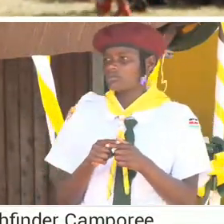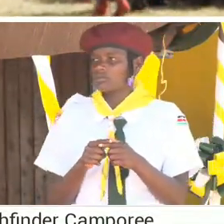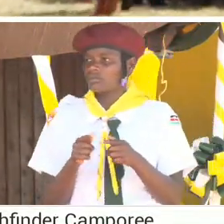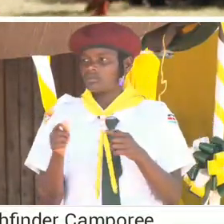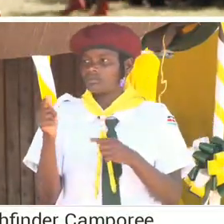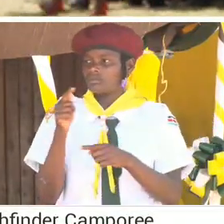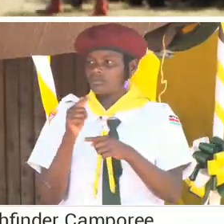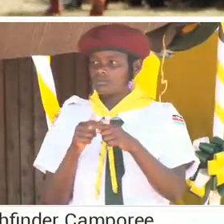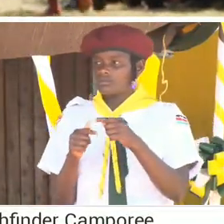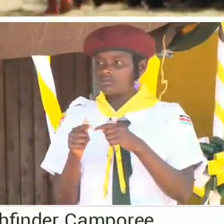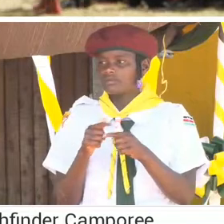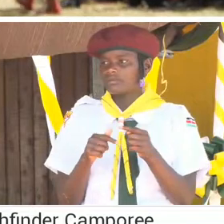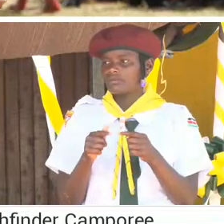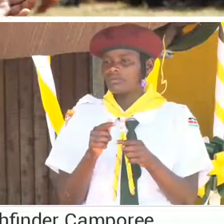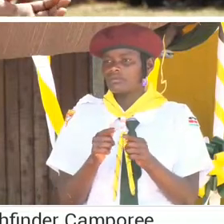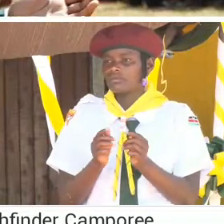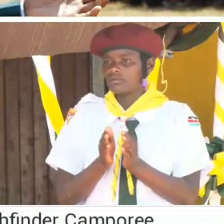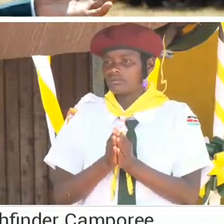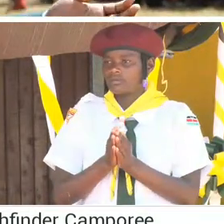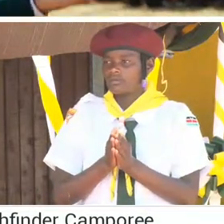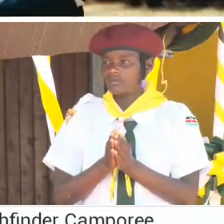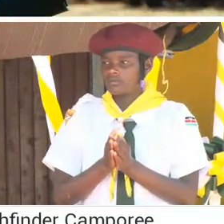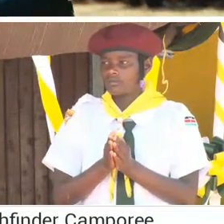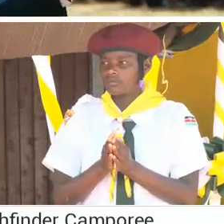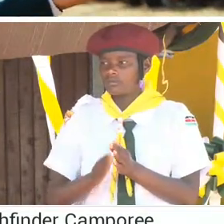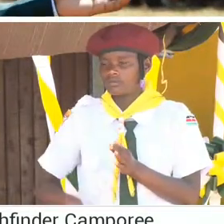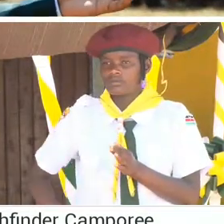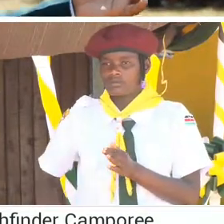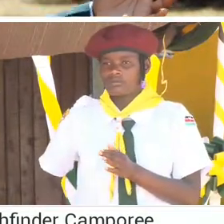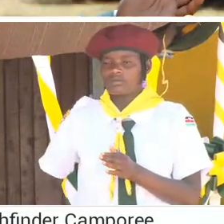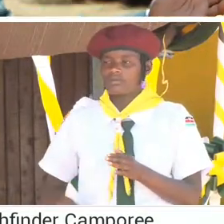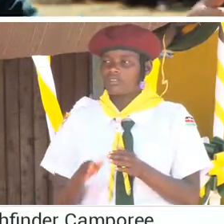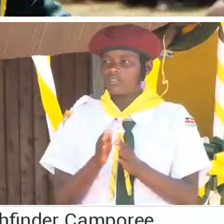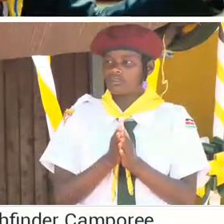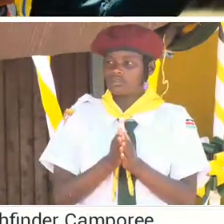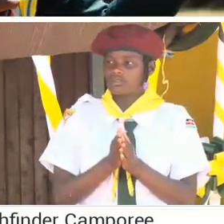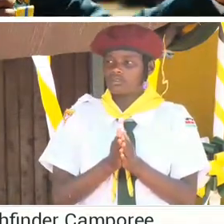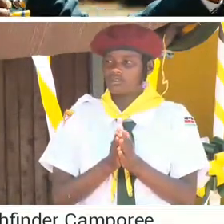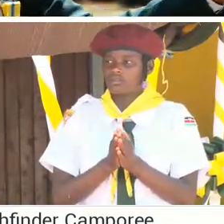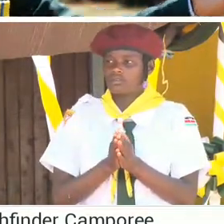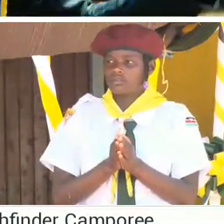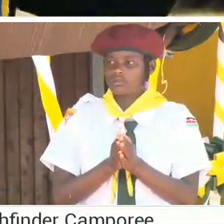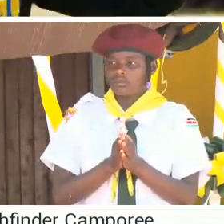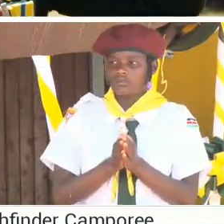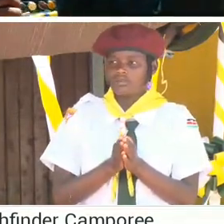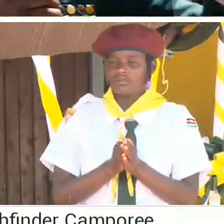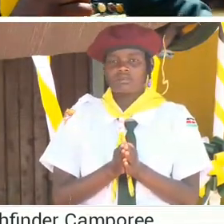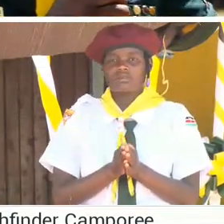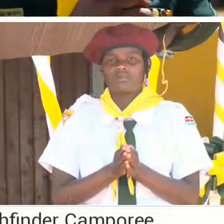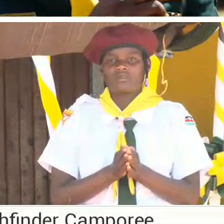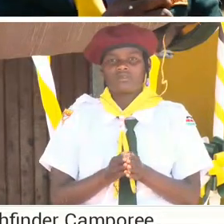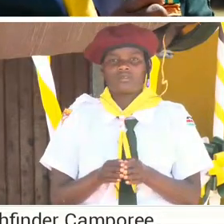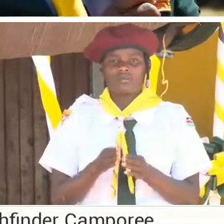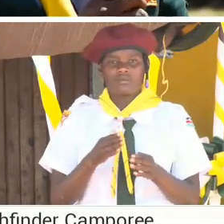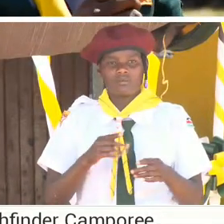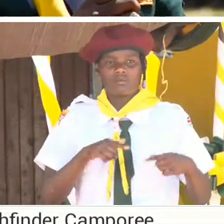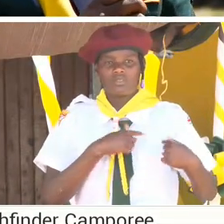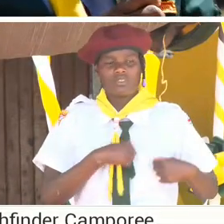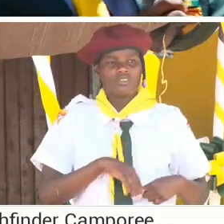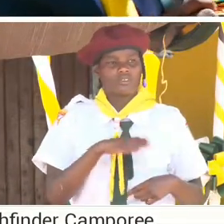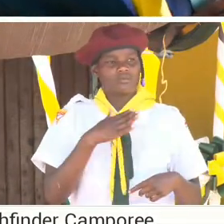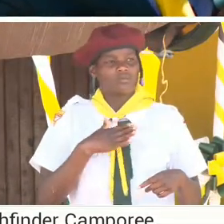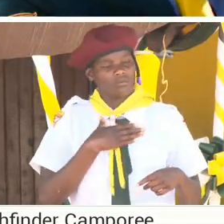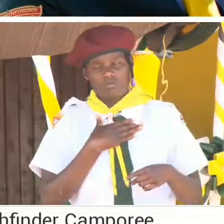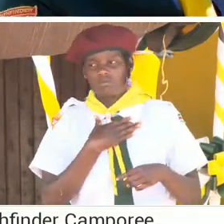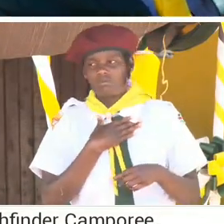uzima, sadaka ya daima. Sema haya moyoni mwako. Kwamba uzima wangu ni sadaka ya daima.